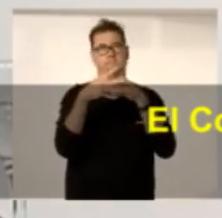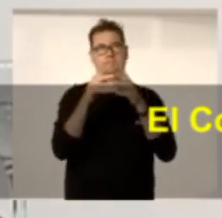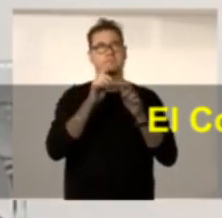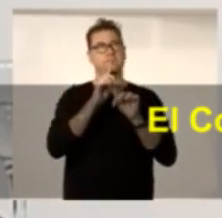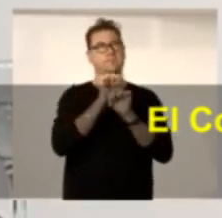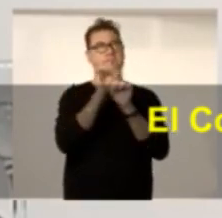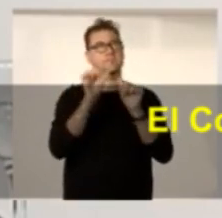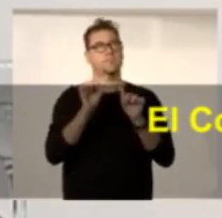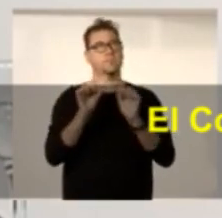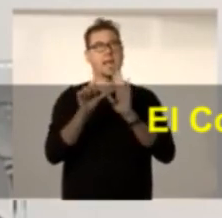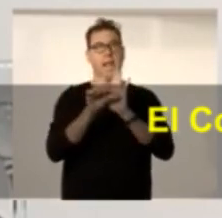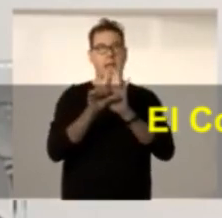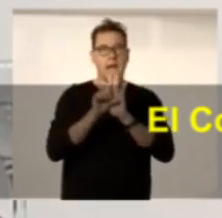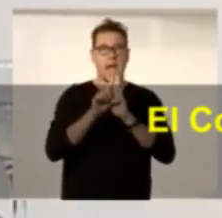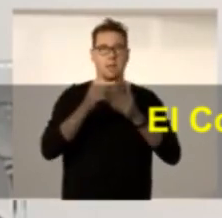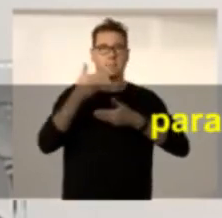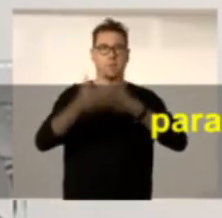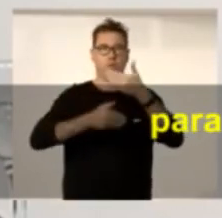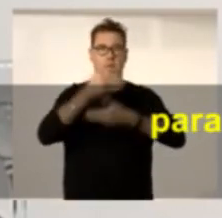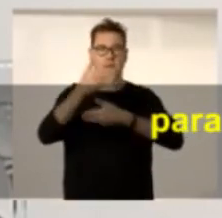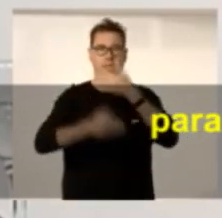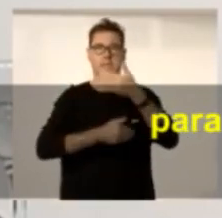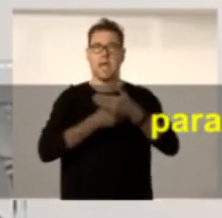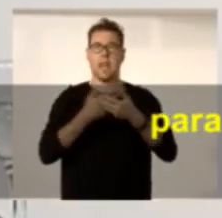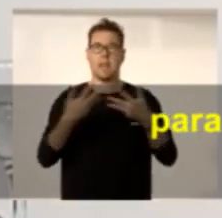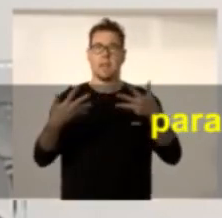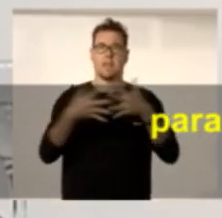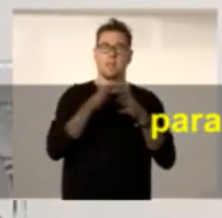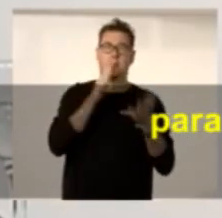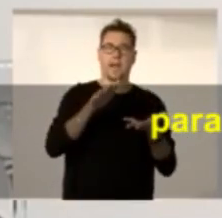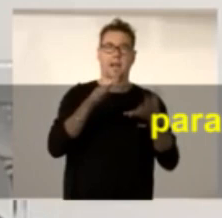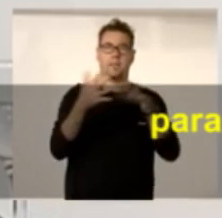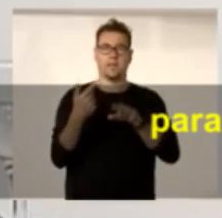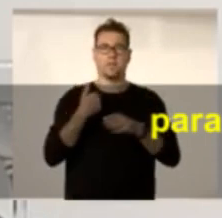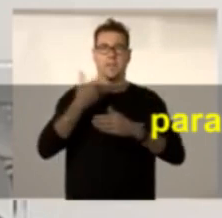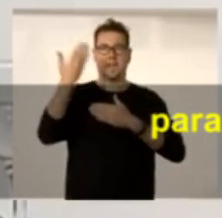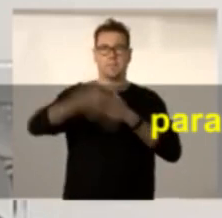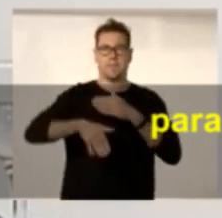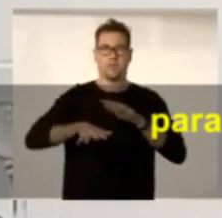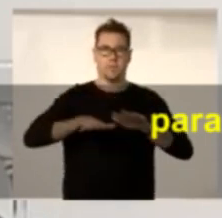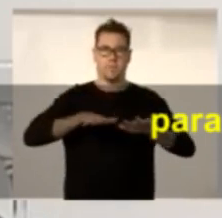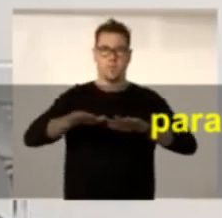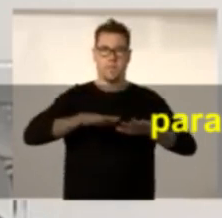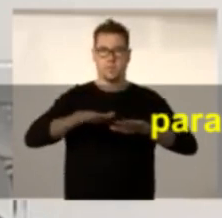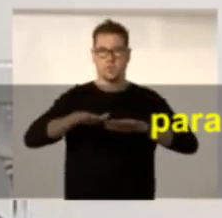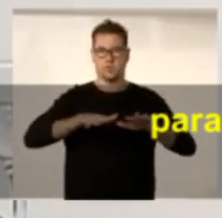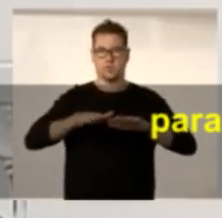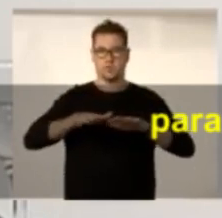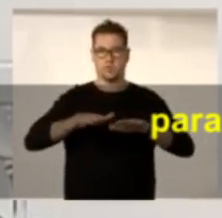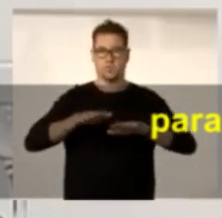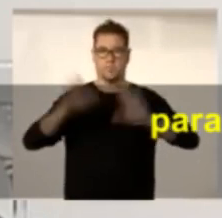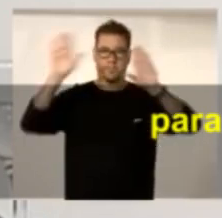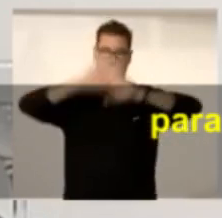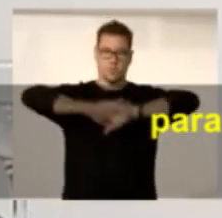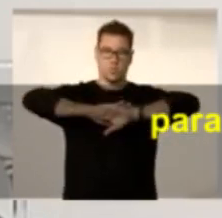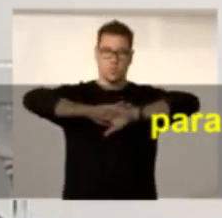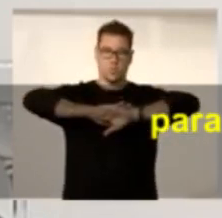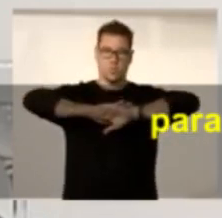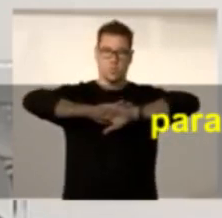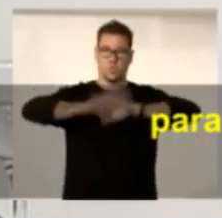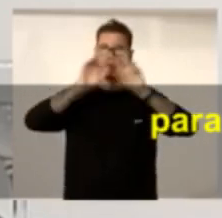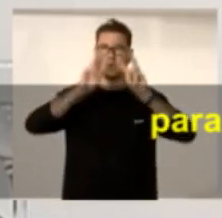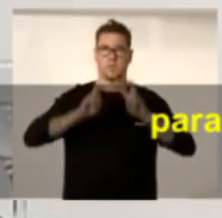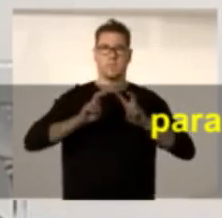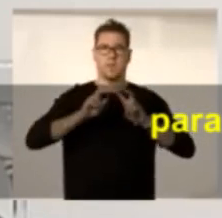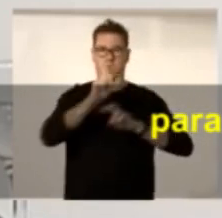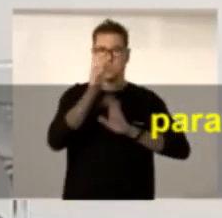l'encaix legal i procedimental per a l'aplicació de limitació de moviments nocturns en l'àmbit de